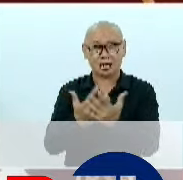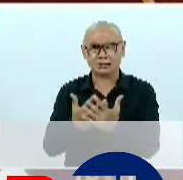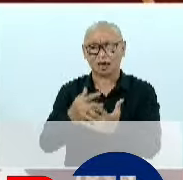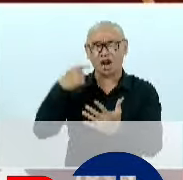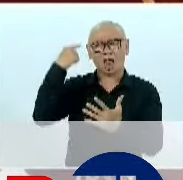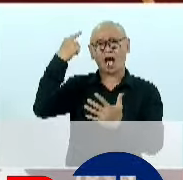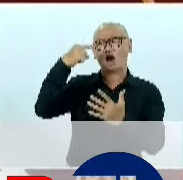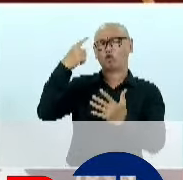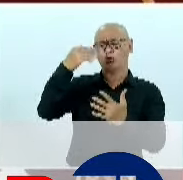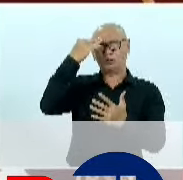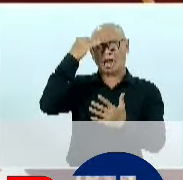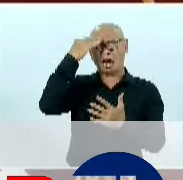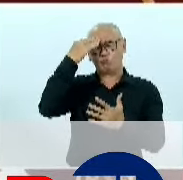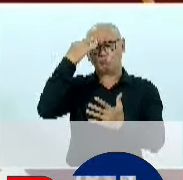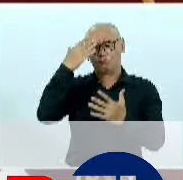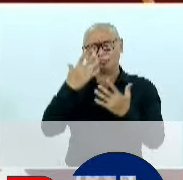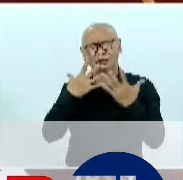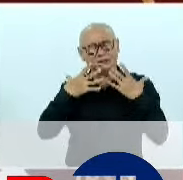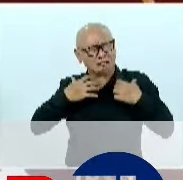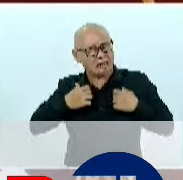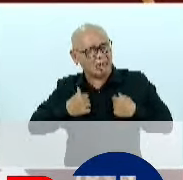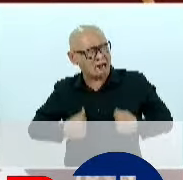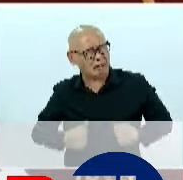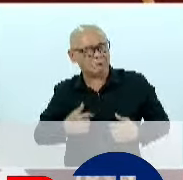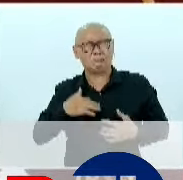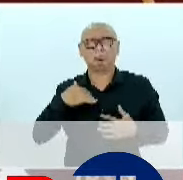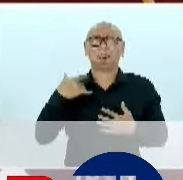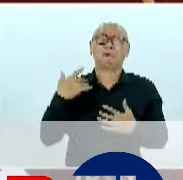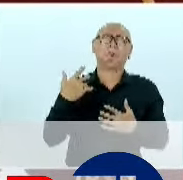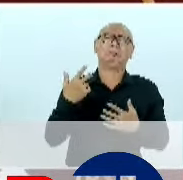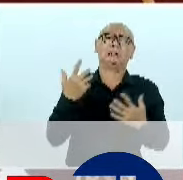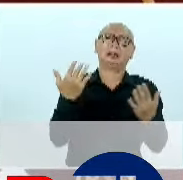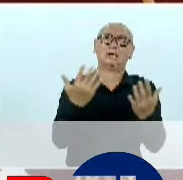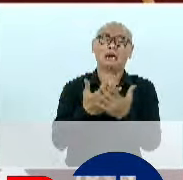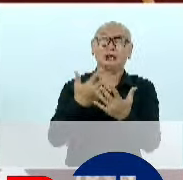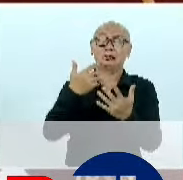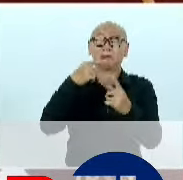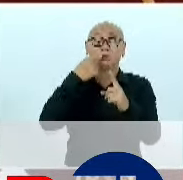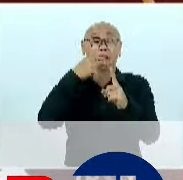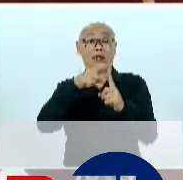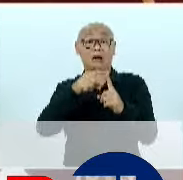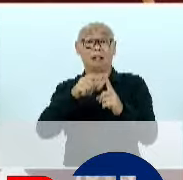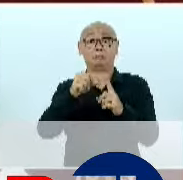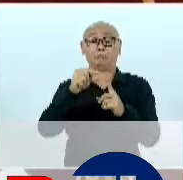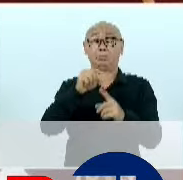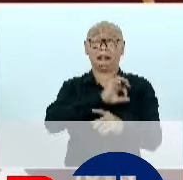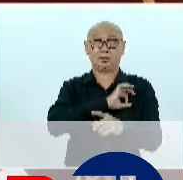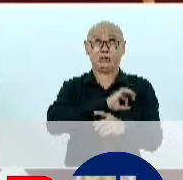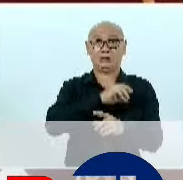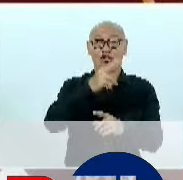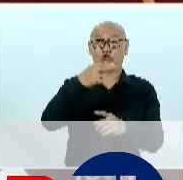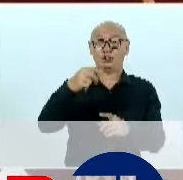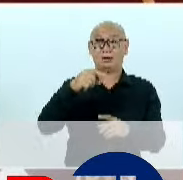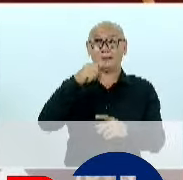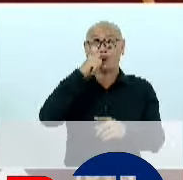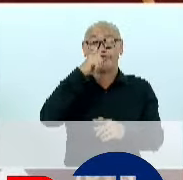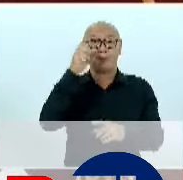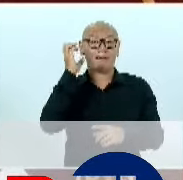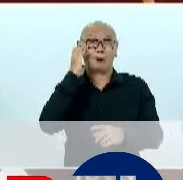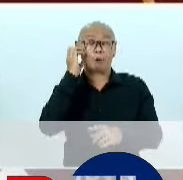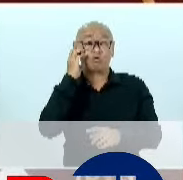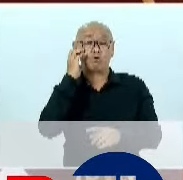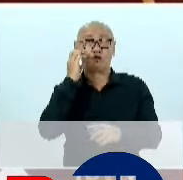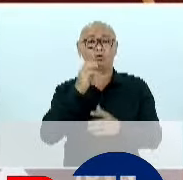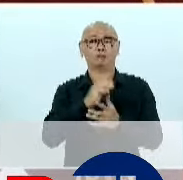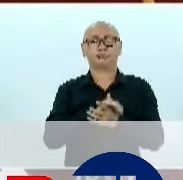selalu tahu penderitaan masyarakat sebagaimana diperintahkan oleh Presiden Republik Indonesia Bapak Prabowo